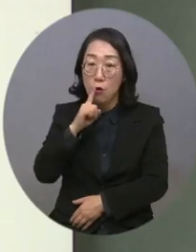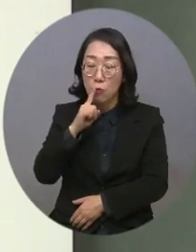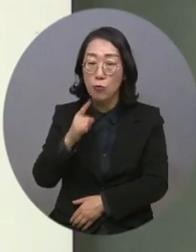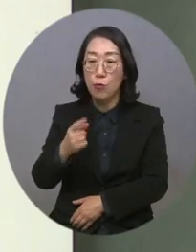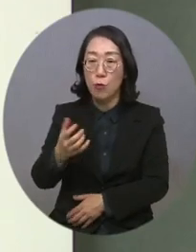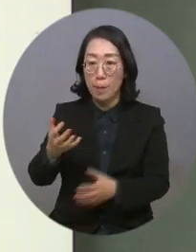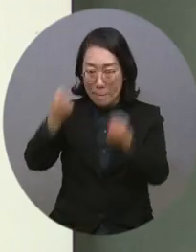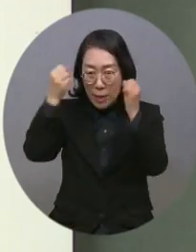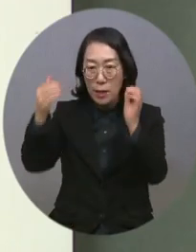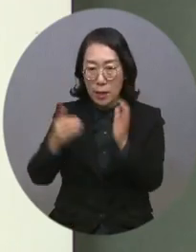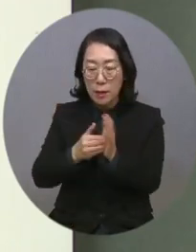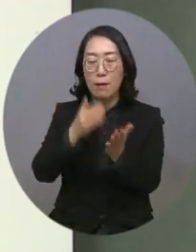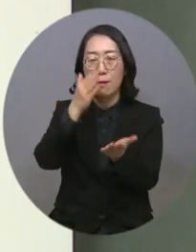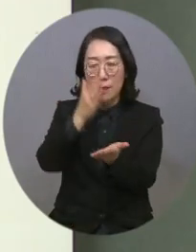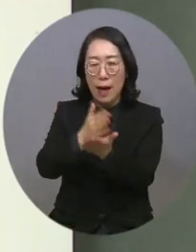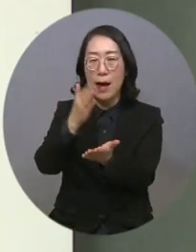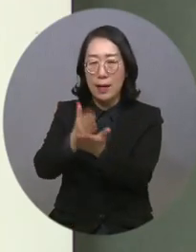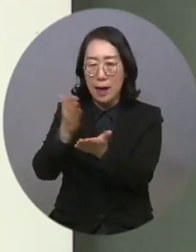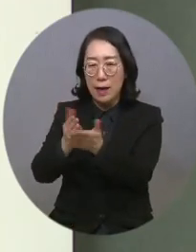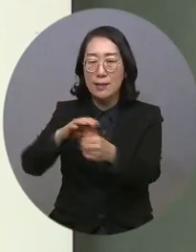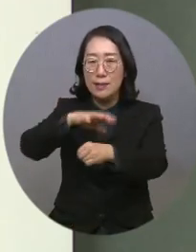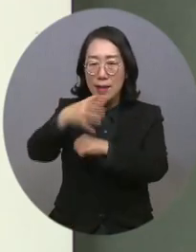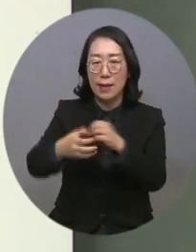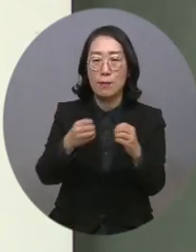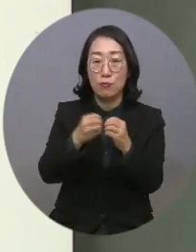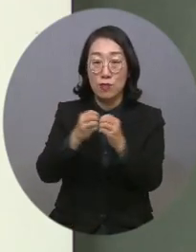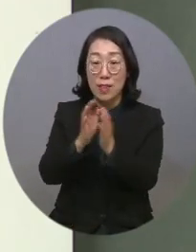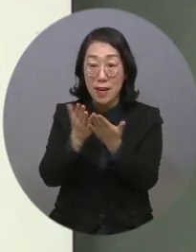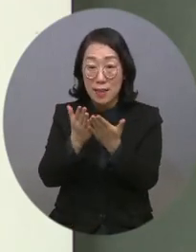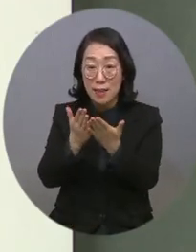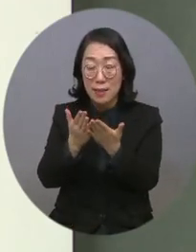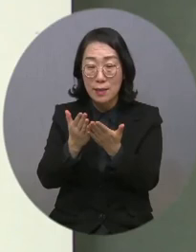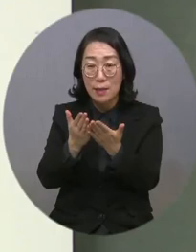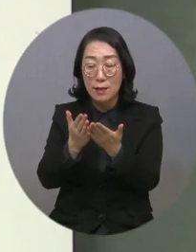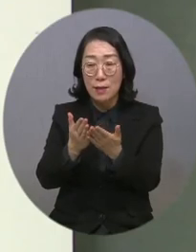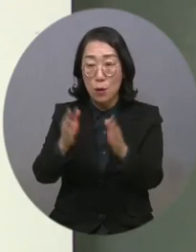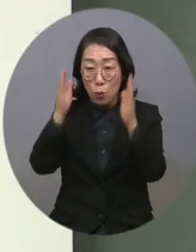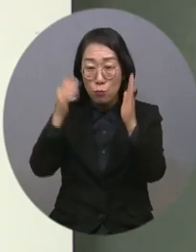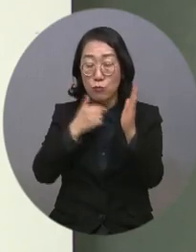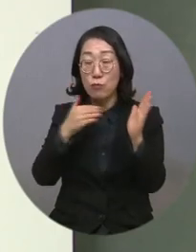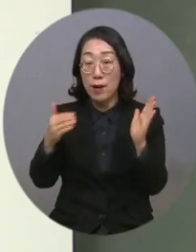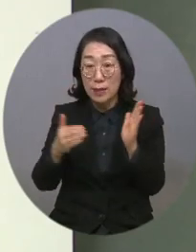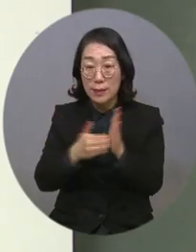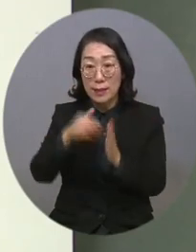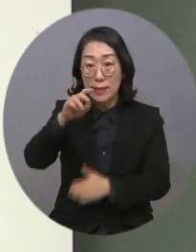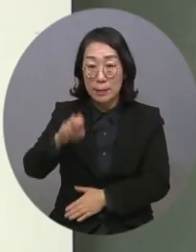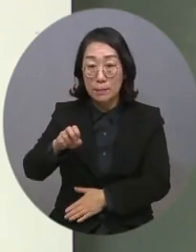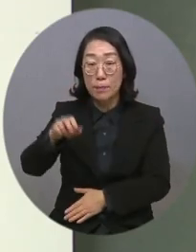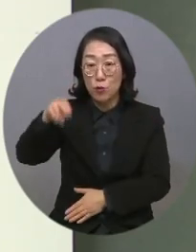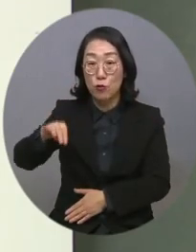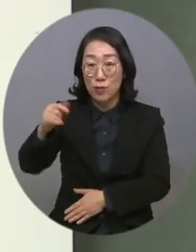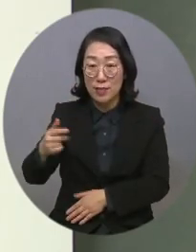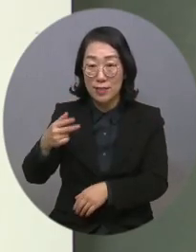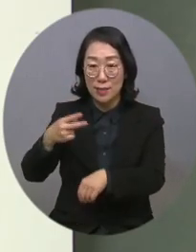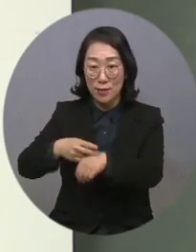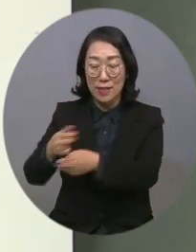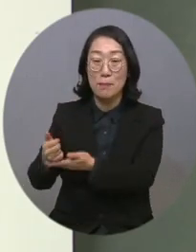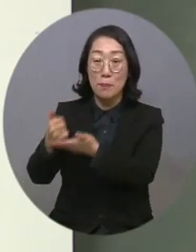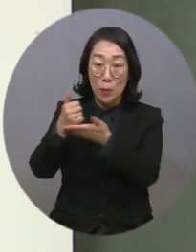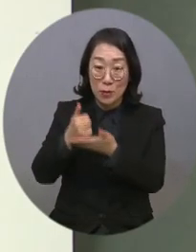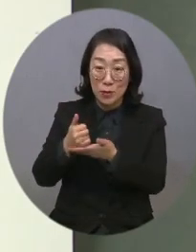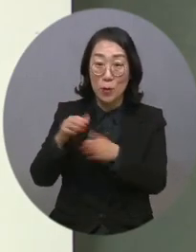하고 다양하게 세계 문학을 섭렵하신 김규진 교수님을 모시고